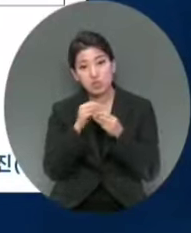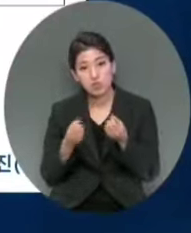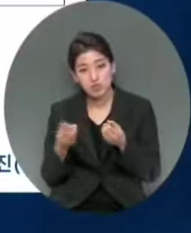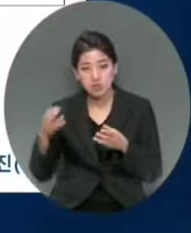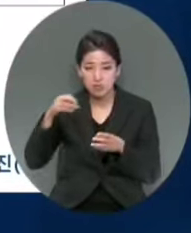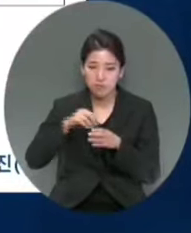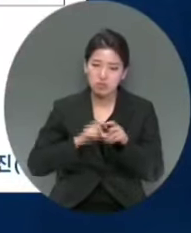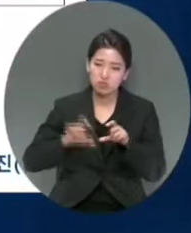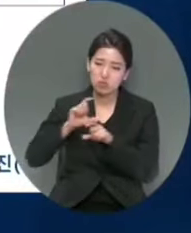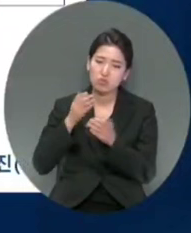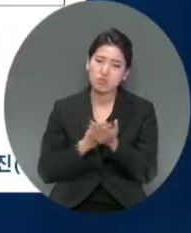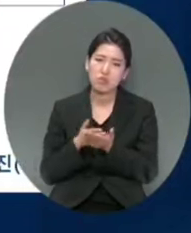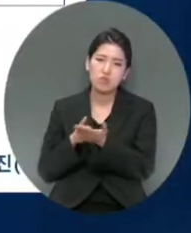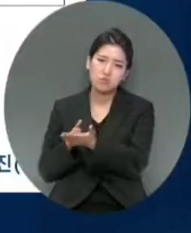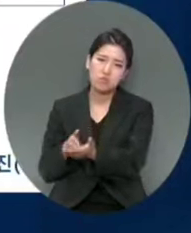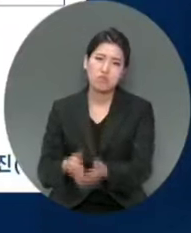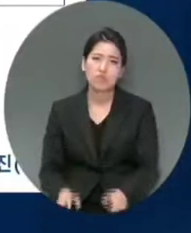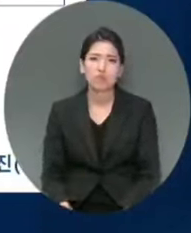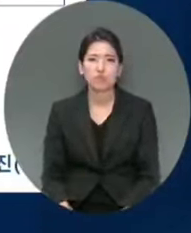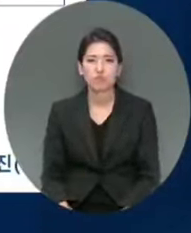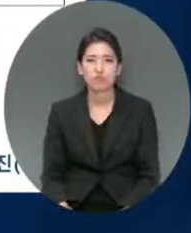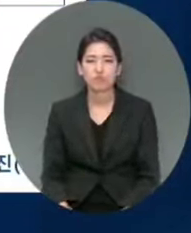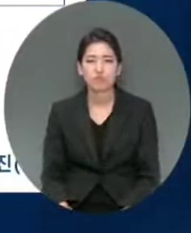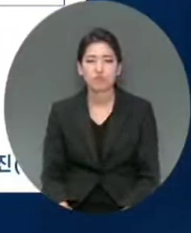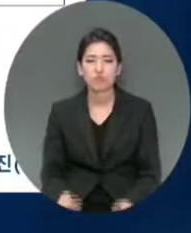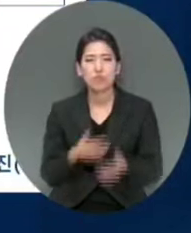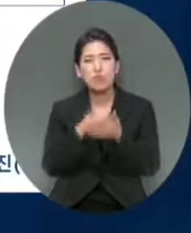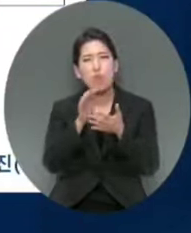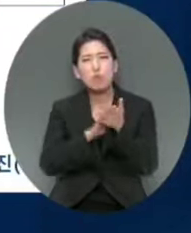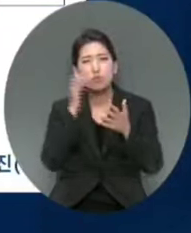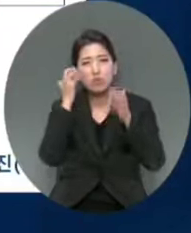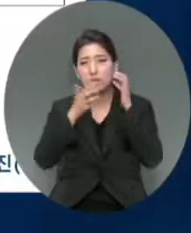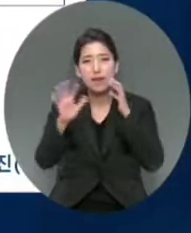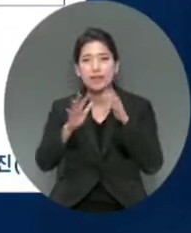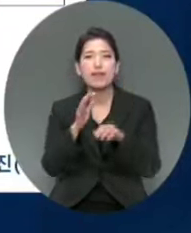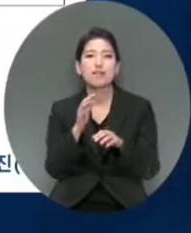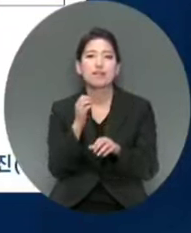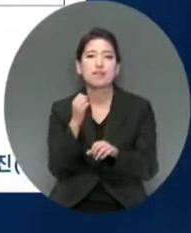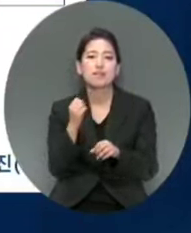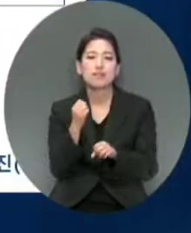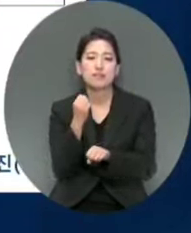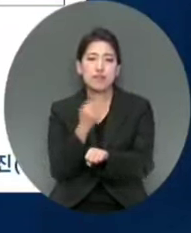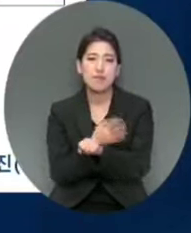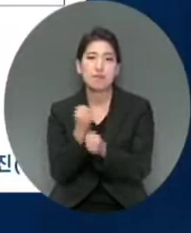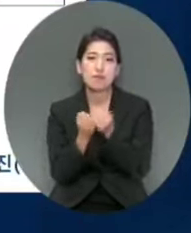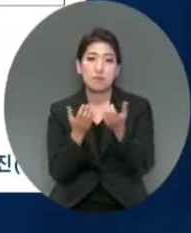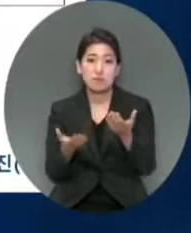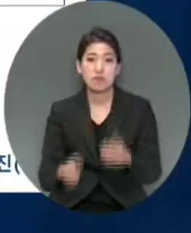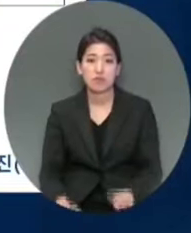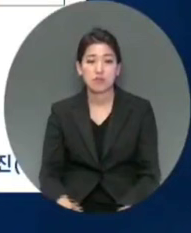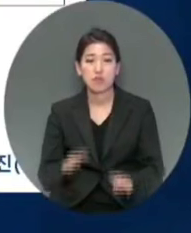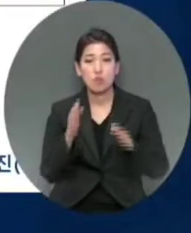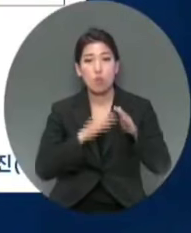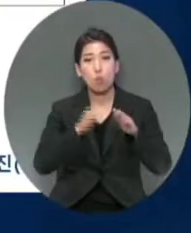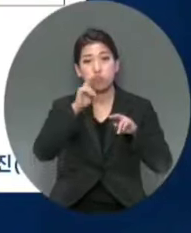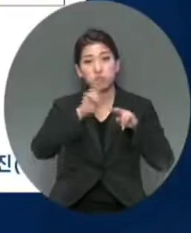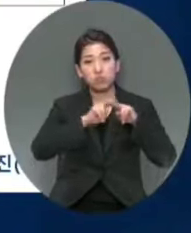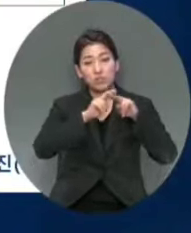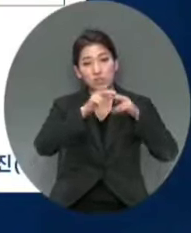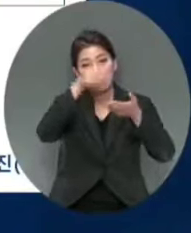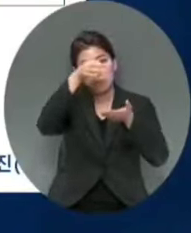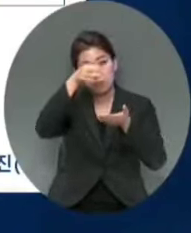반영 요구안입니다. 해당 표는 복잡해 보이지만 간단히 설명하면 공무직 직렬별로 인건비 재원인 기금의